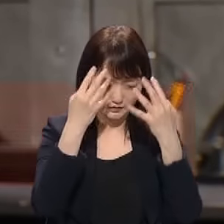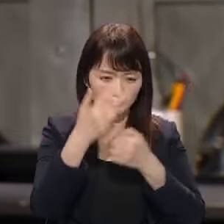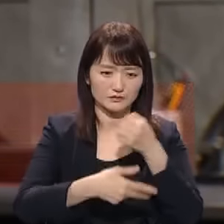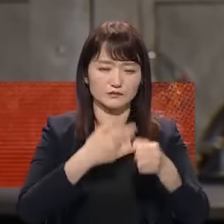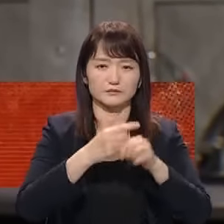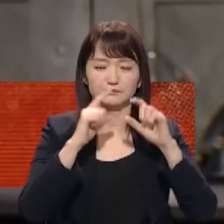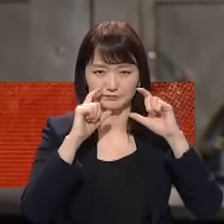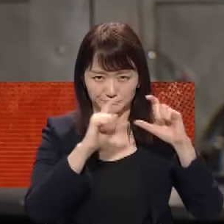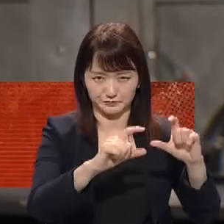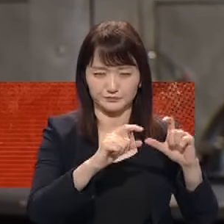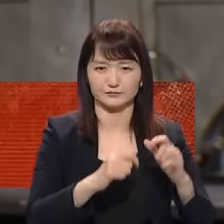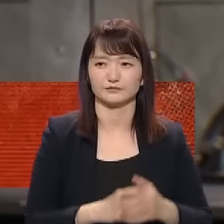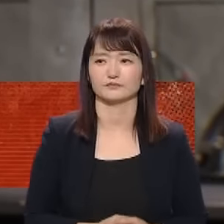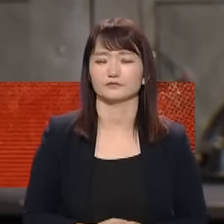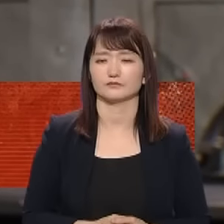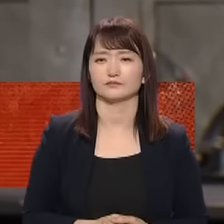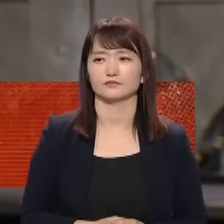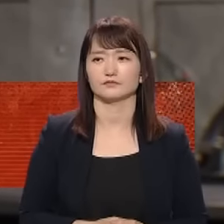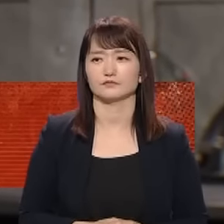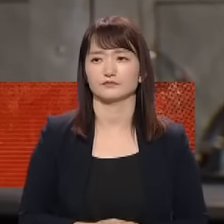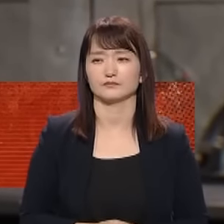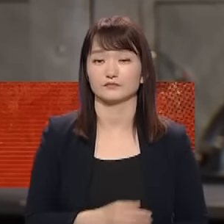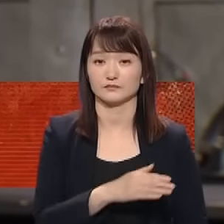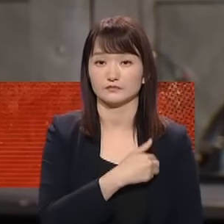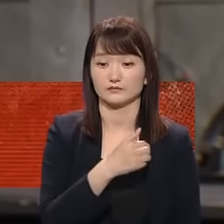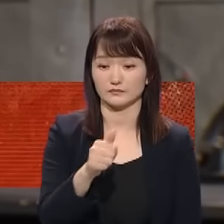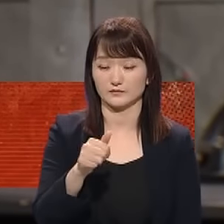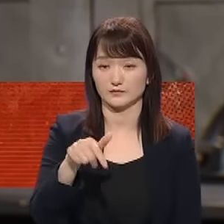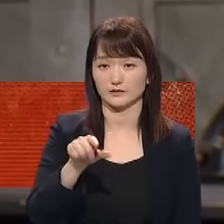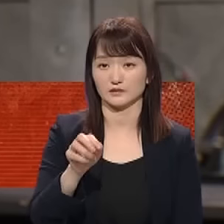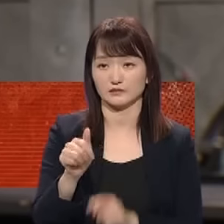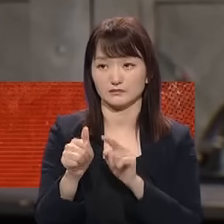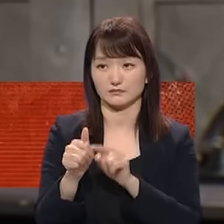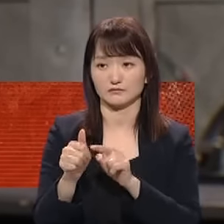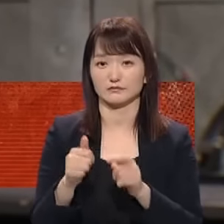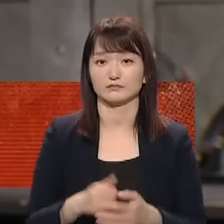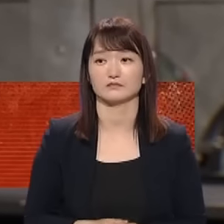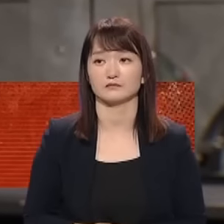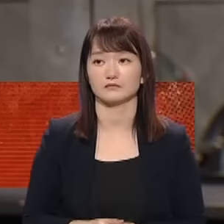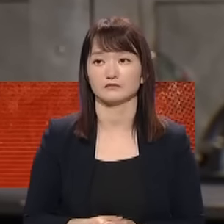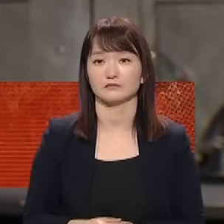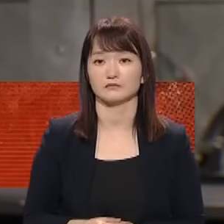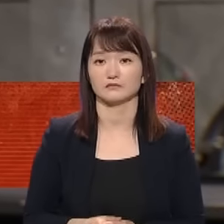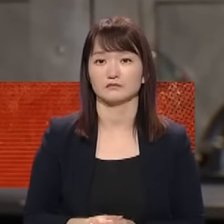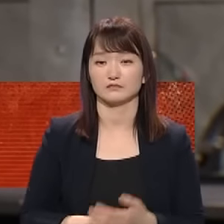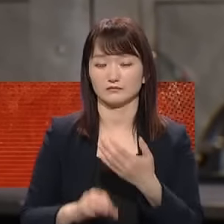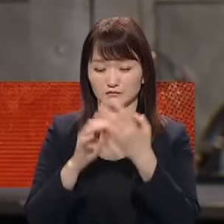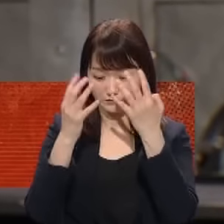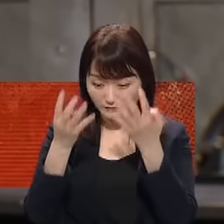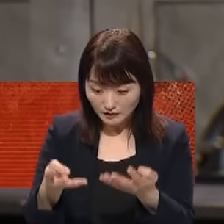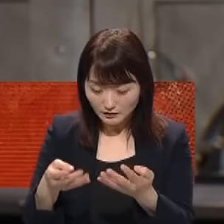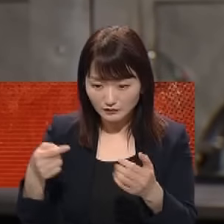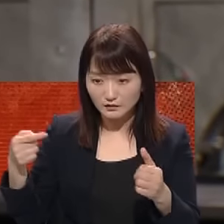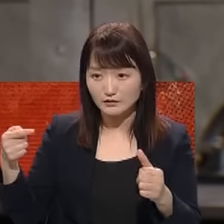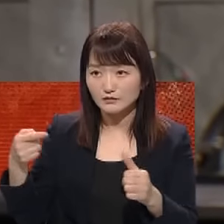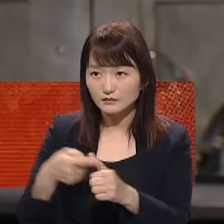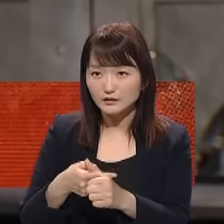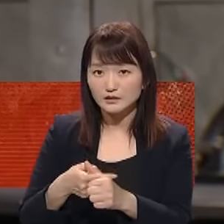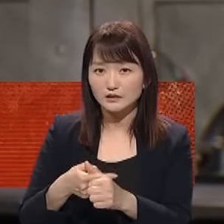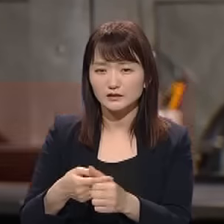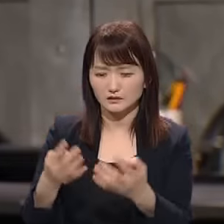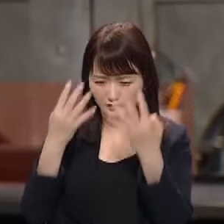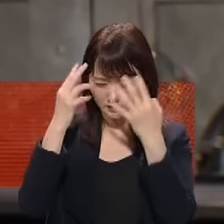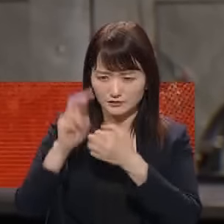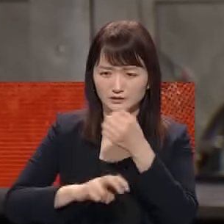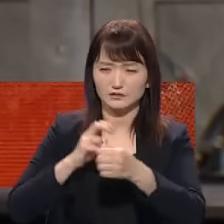7년을 선고를 했고요. 다만 이 내연남 정 씨 같은 경우는 가석방 중에 이제 살인행위를 했기 때문에 20년 선고를